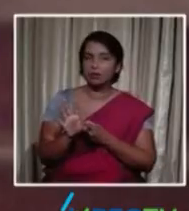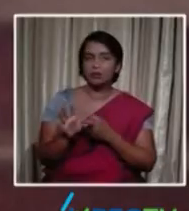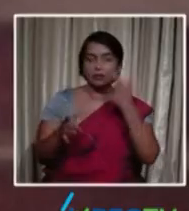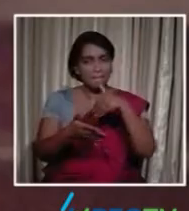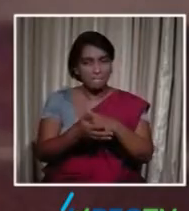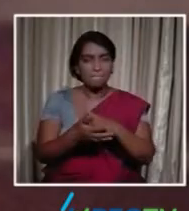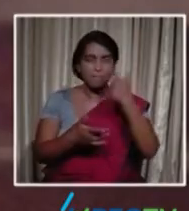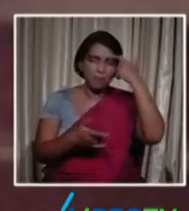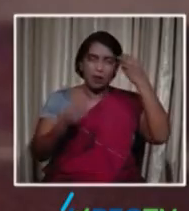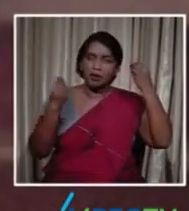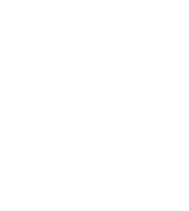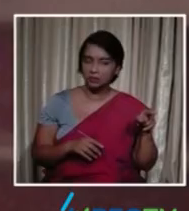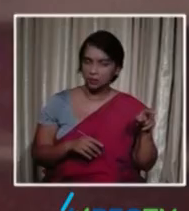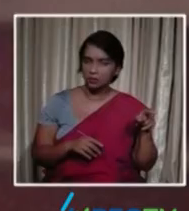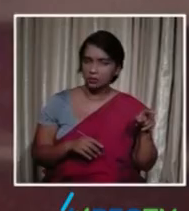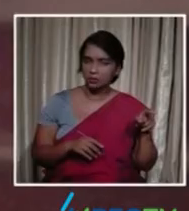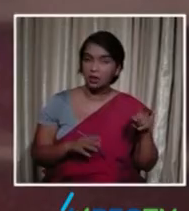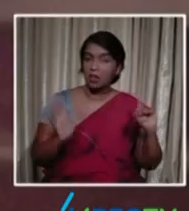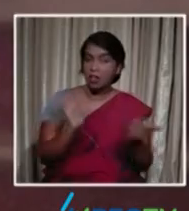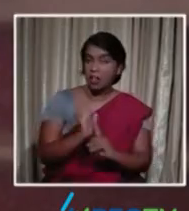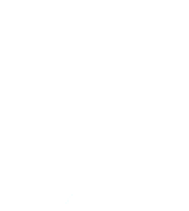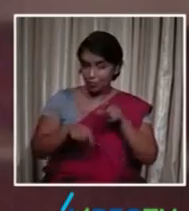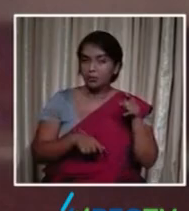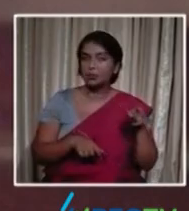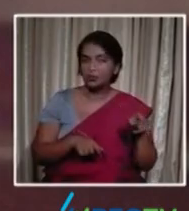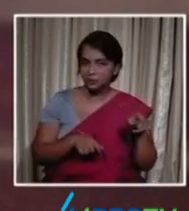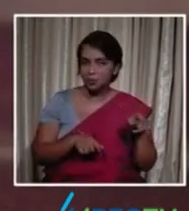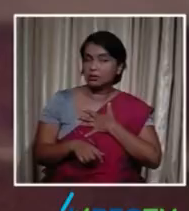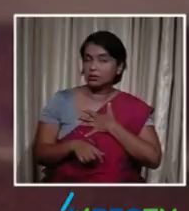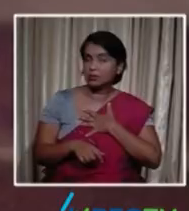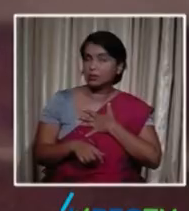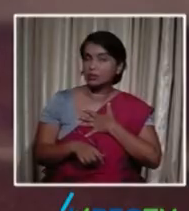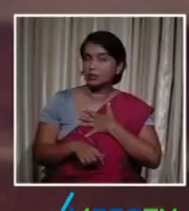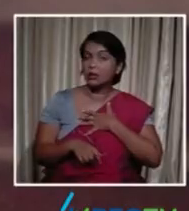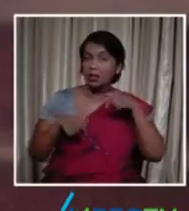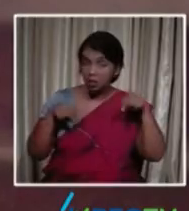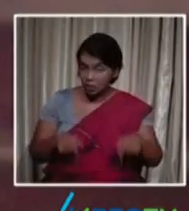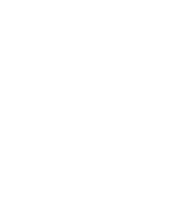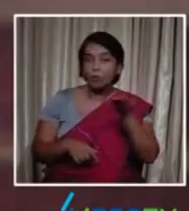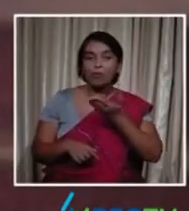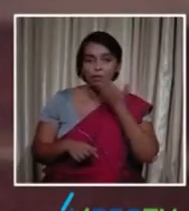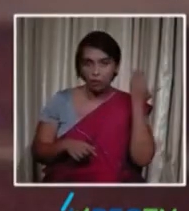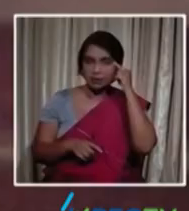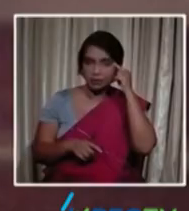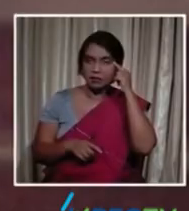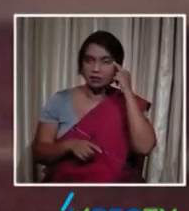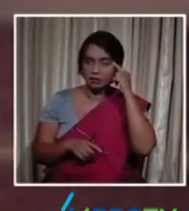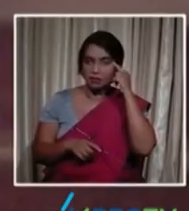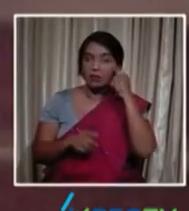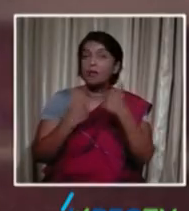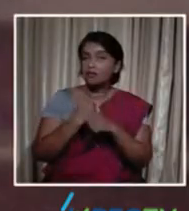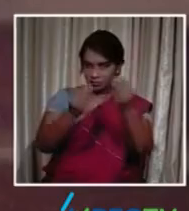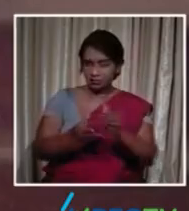පත් වෙච්ච අපේක්ෂා බංගත්තට පත් වෙච්ච ලක්ෂ සංඛ්‍යාත මිනිසුන්ගේ ඒ හඬට දැන්වත් එහුම් ගන්න දෙන්න පුළුවන් මනසක්